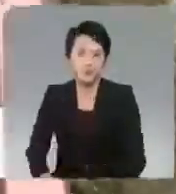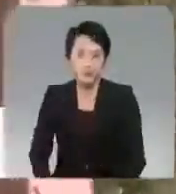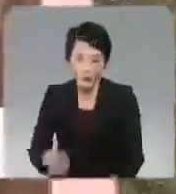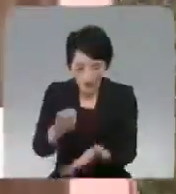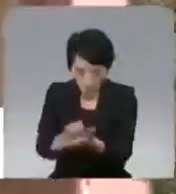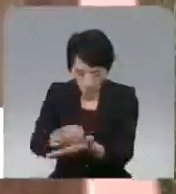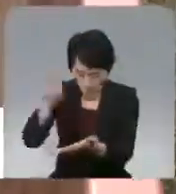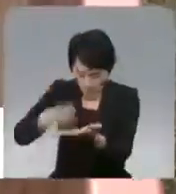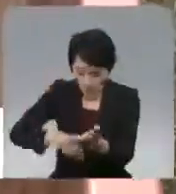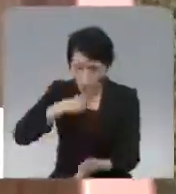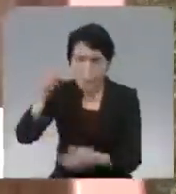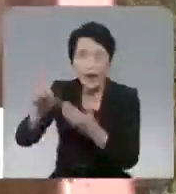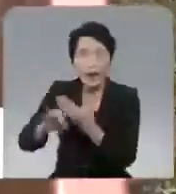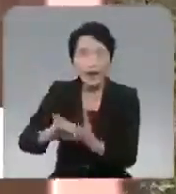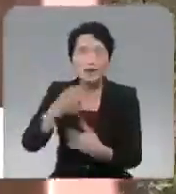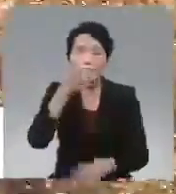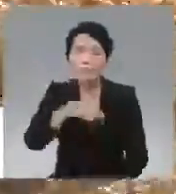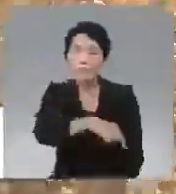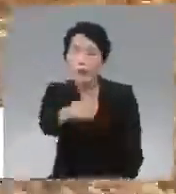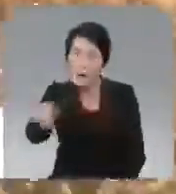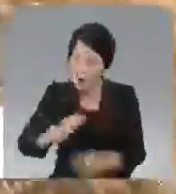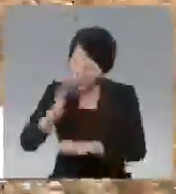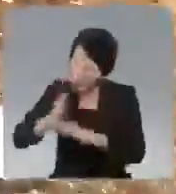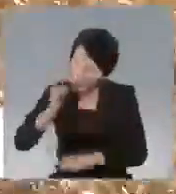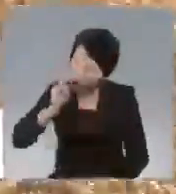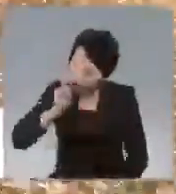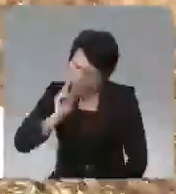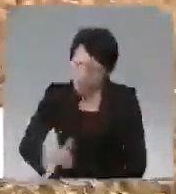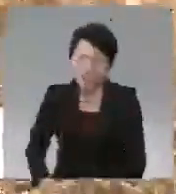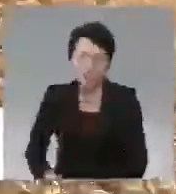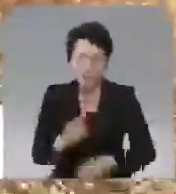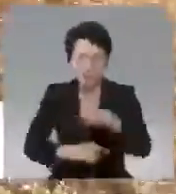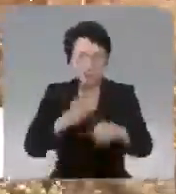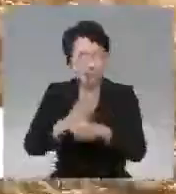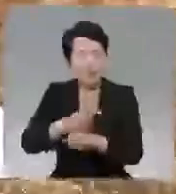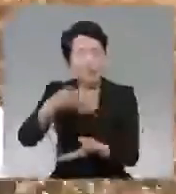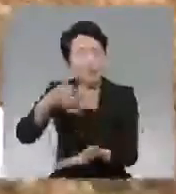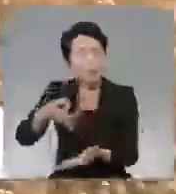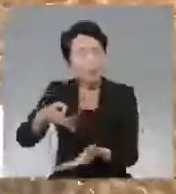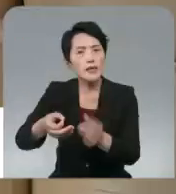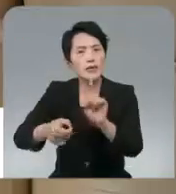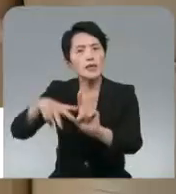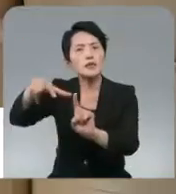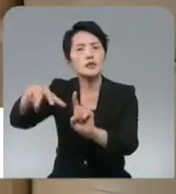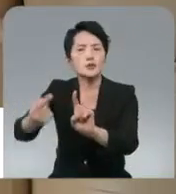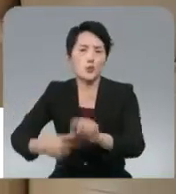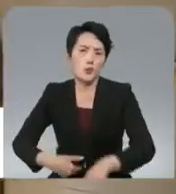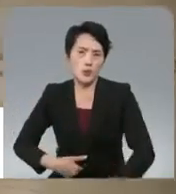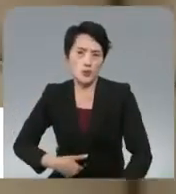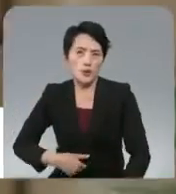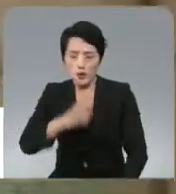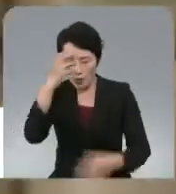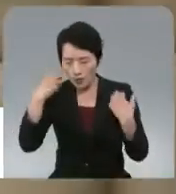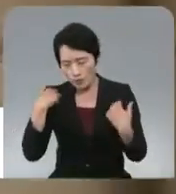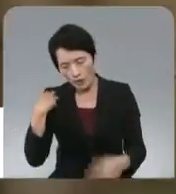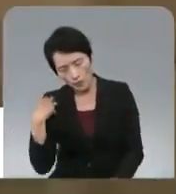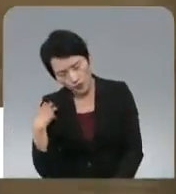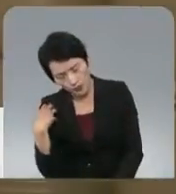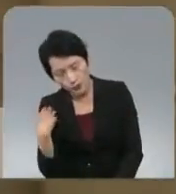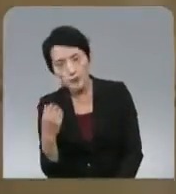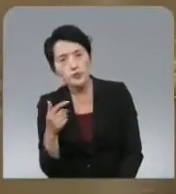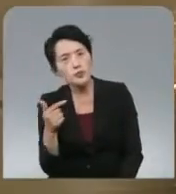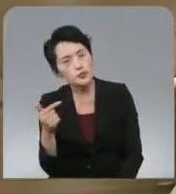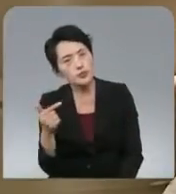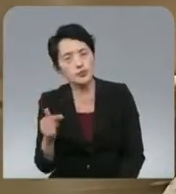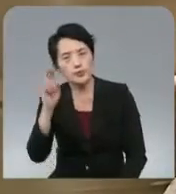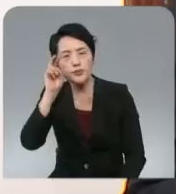aucun de coordination de la commission compétente du Parlement en l'absence des élus du PPP selon les termes de la de